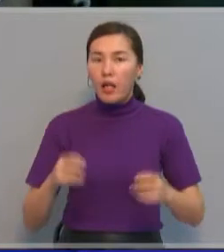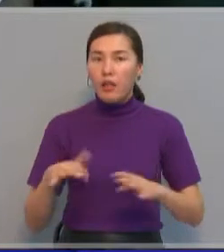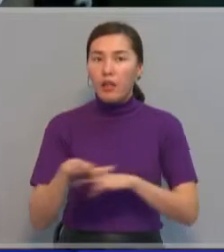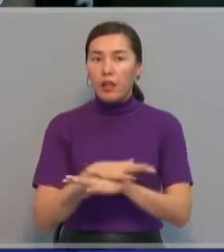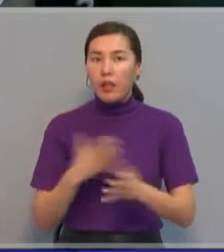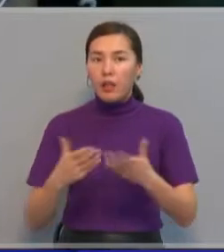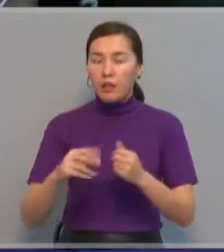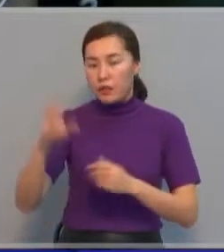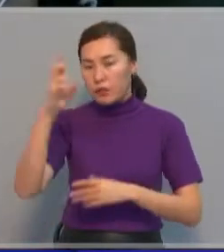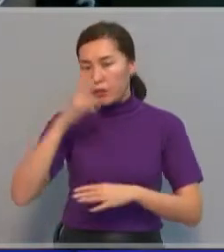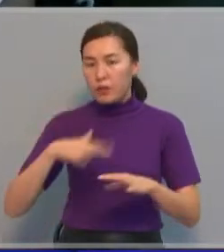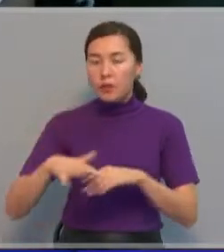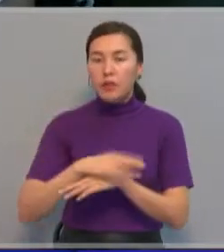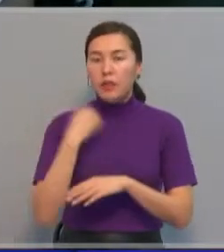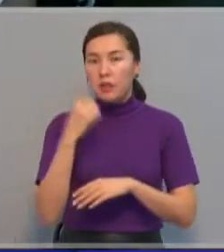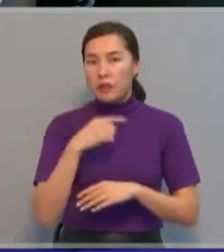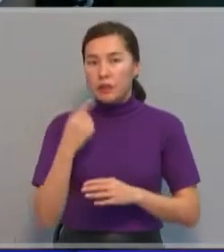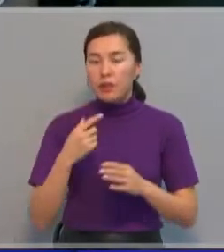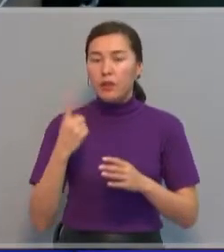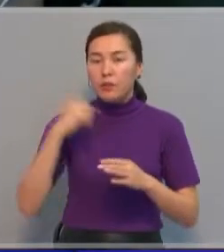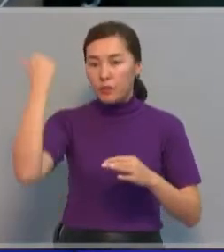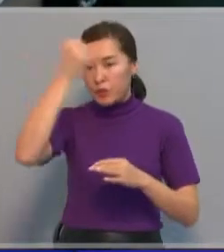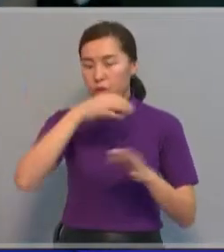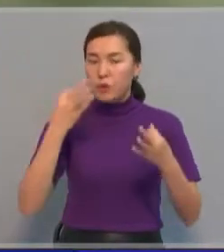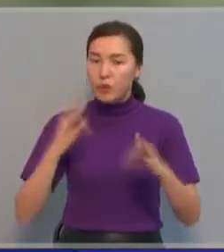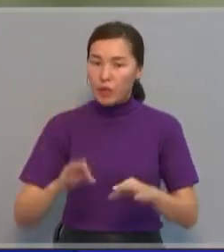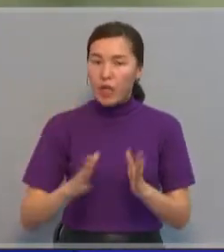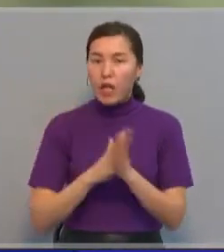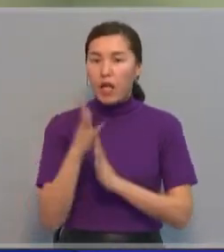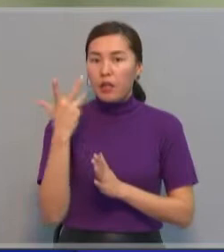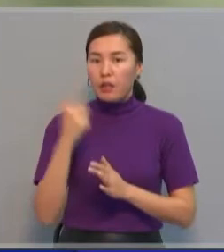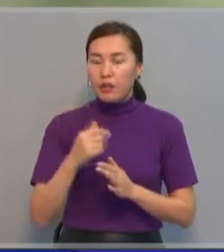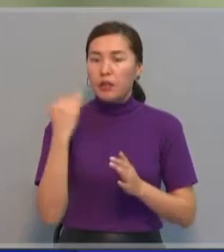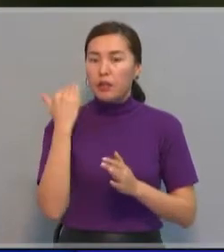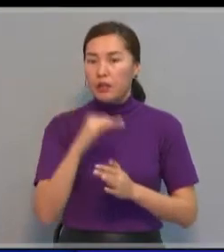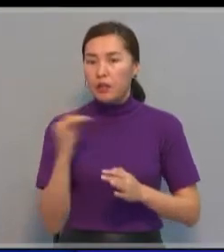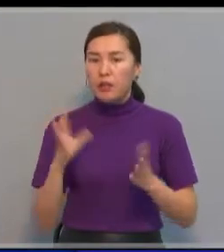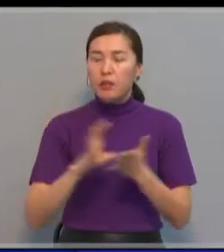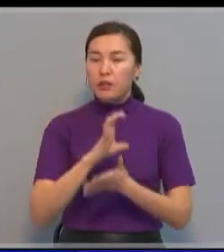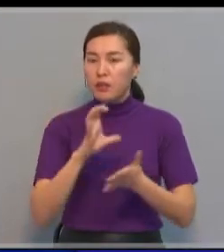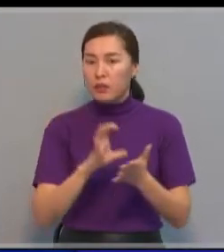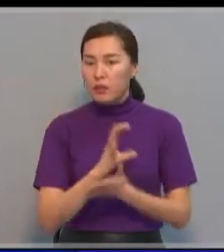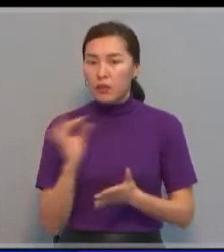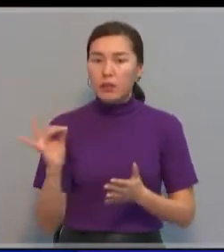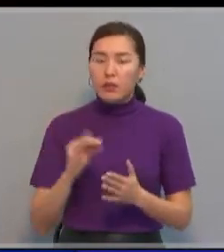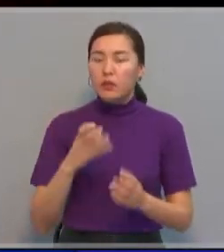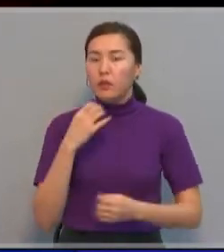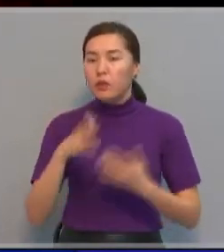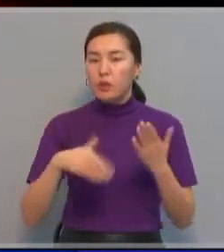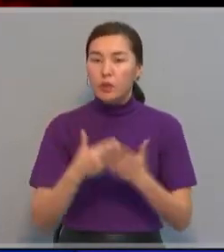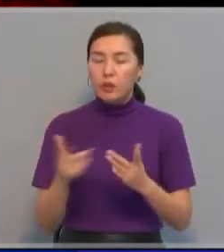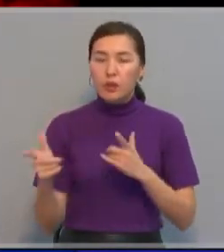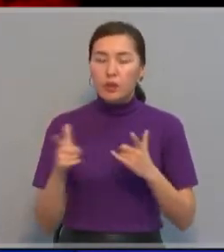сферы применения государственного языка за годы независимости растет количество качественных информационных и